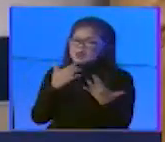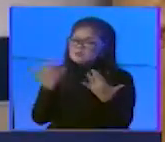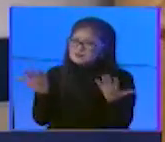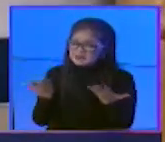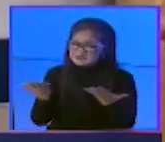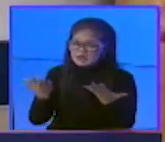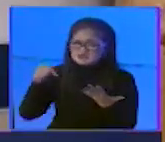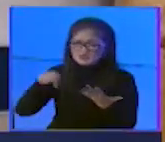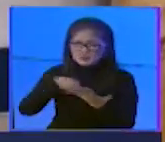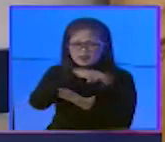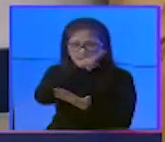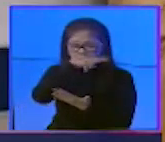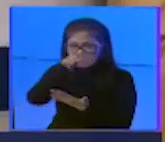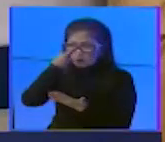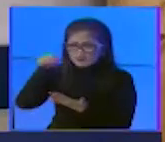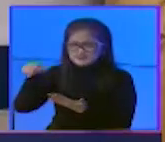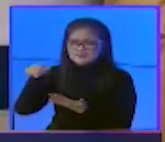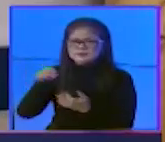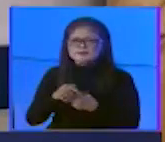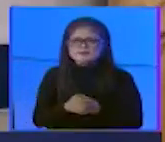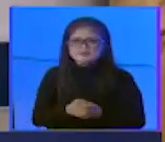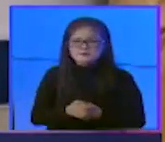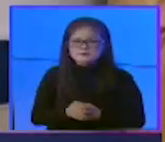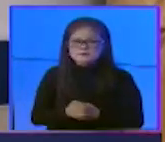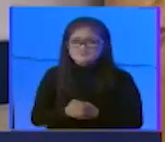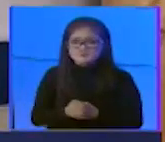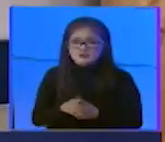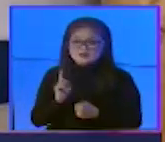juga tentu karena ini